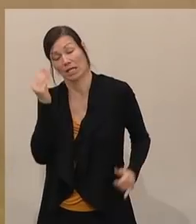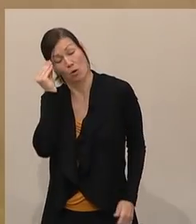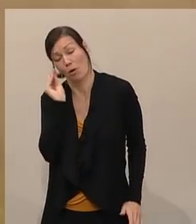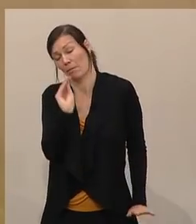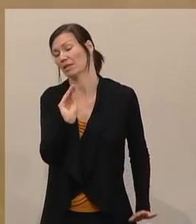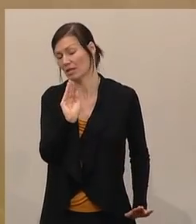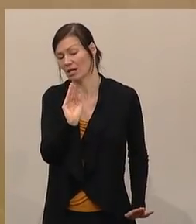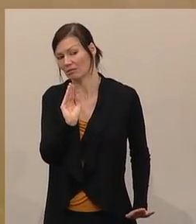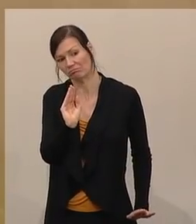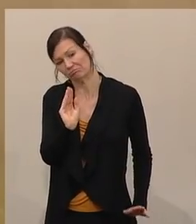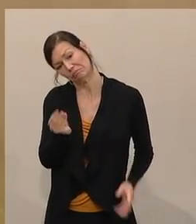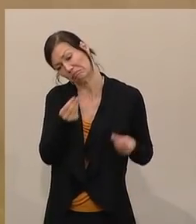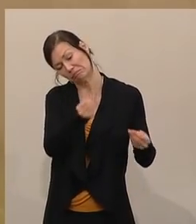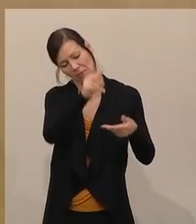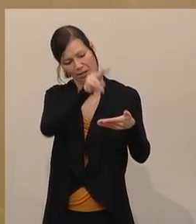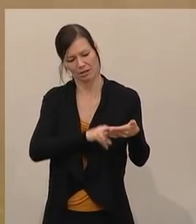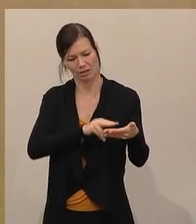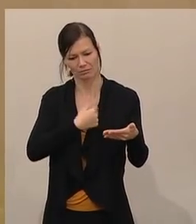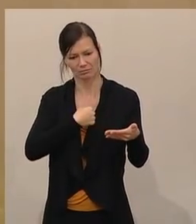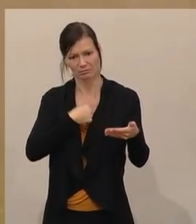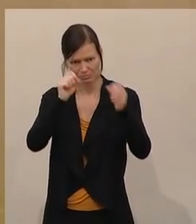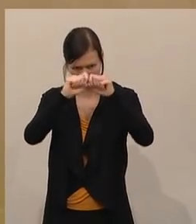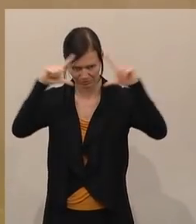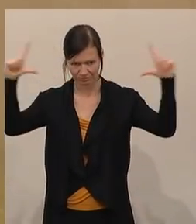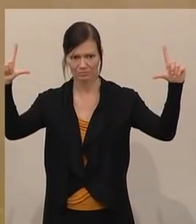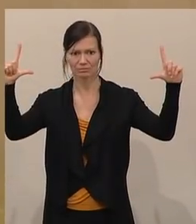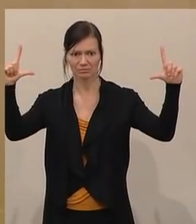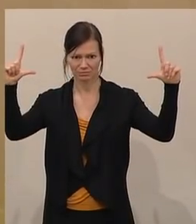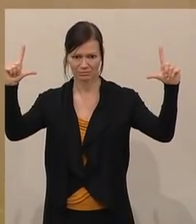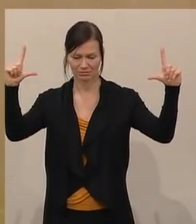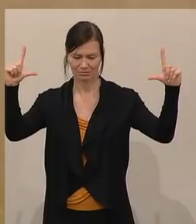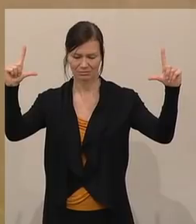beim Vorlesen vor dem inneren Auge ein Bild erschienen.